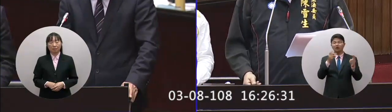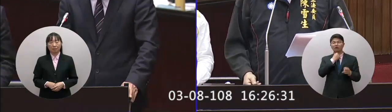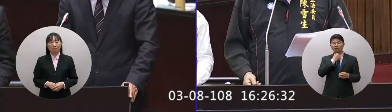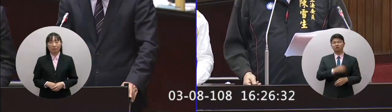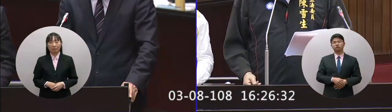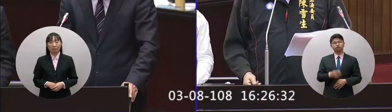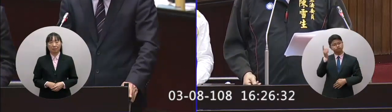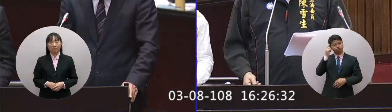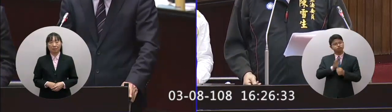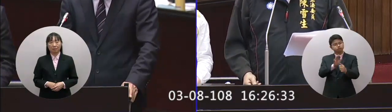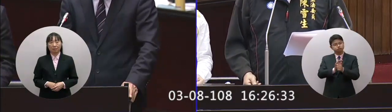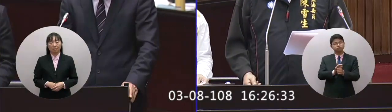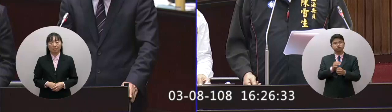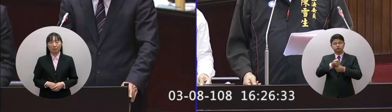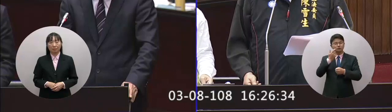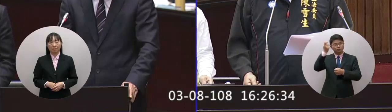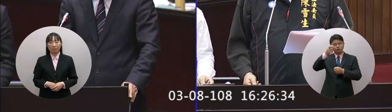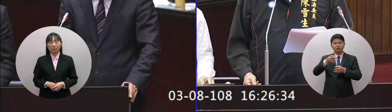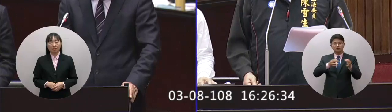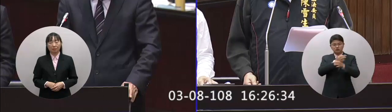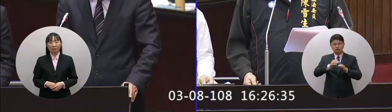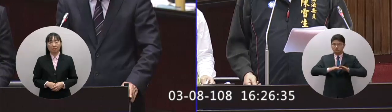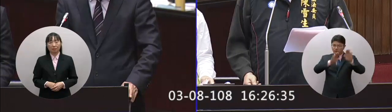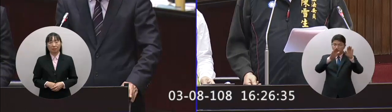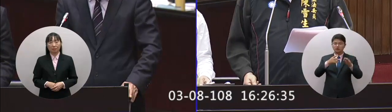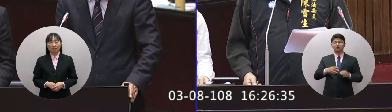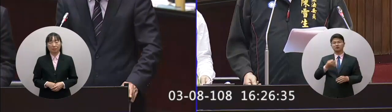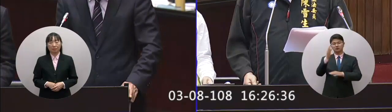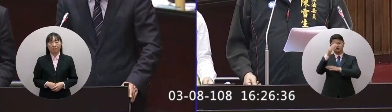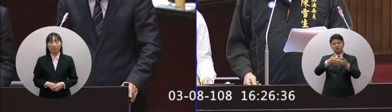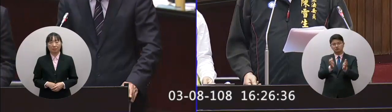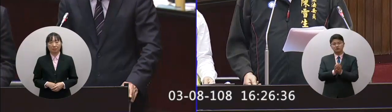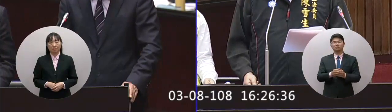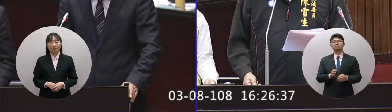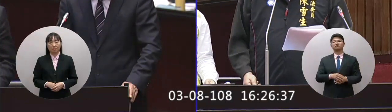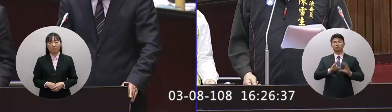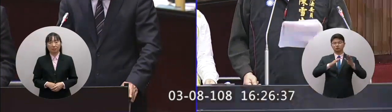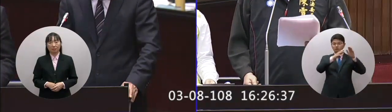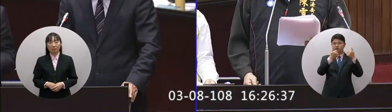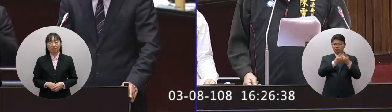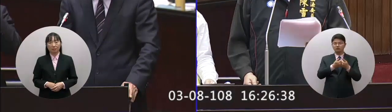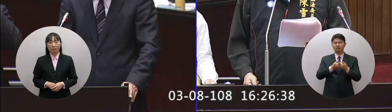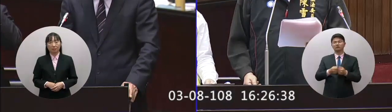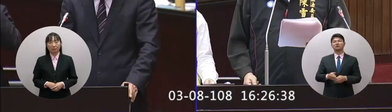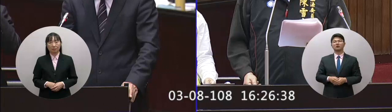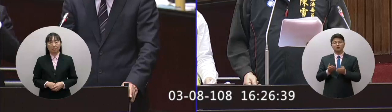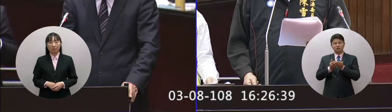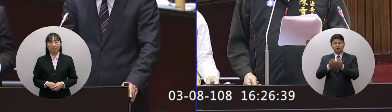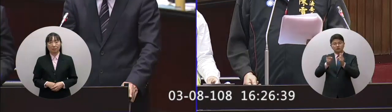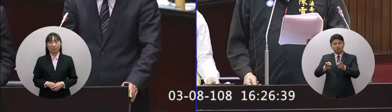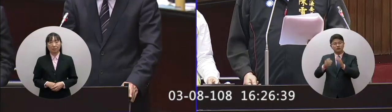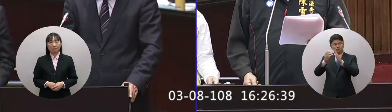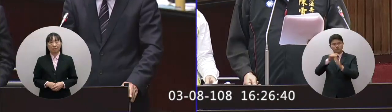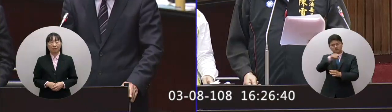为了促进马祖地区经济发展，财政部、国发会、航港局等相关单位应该积极研